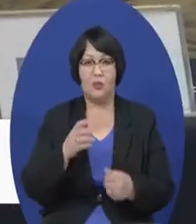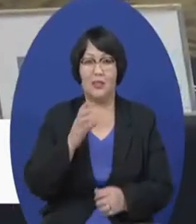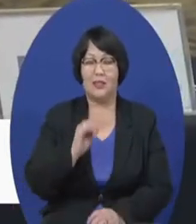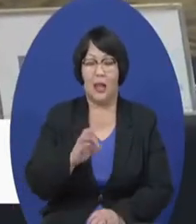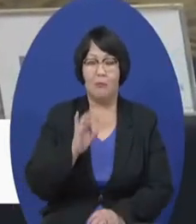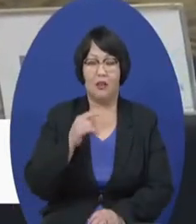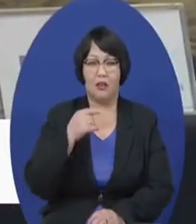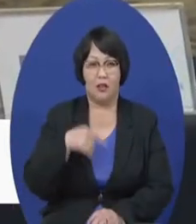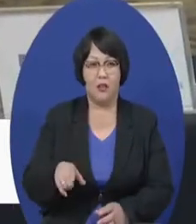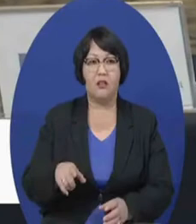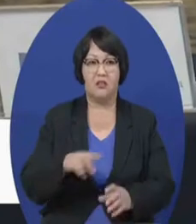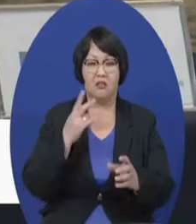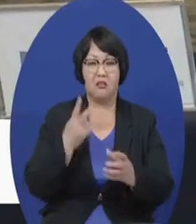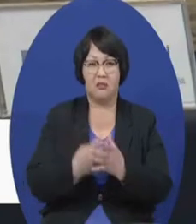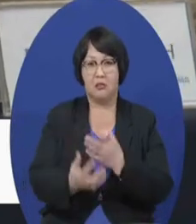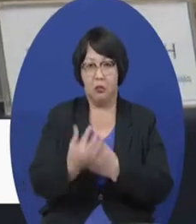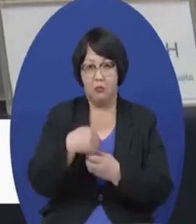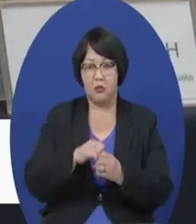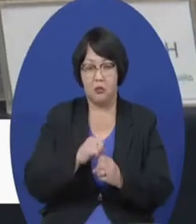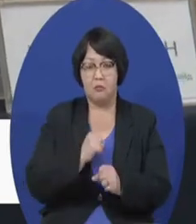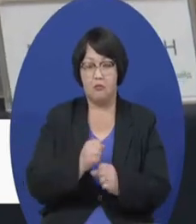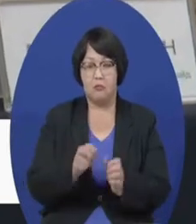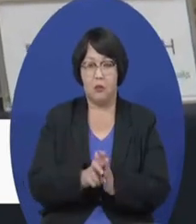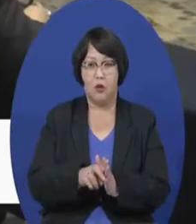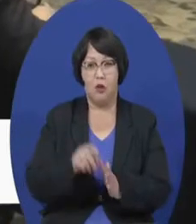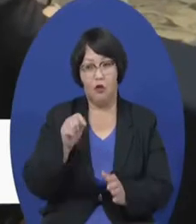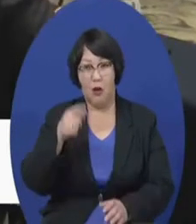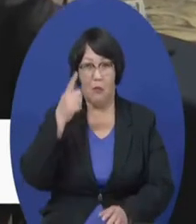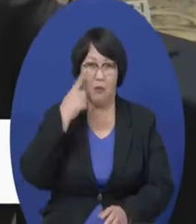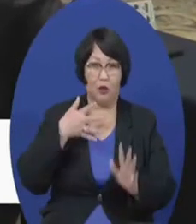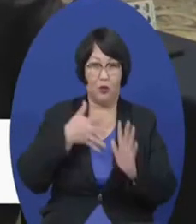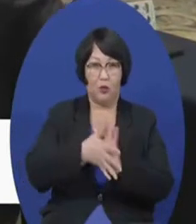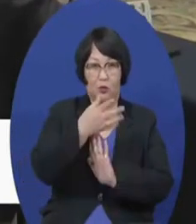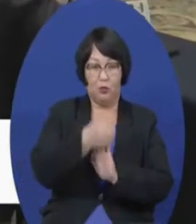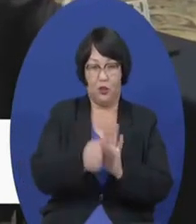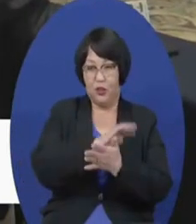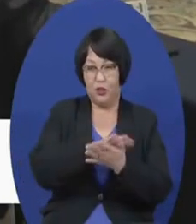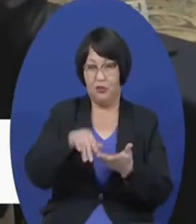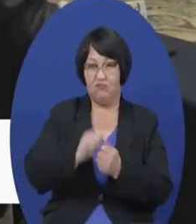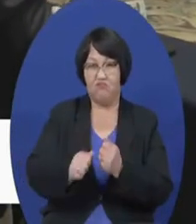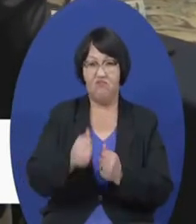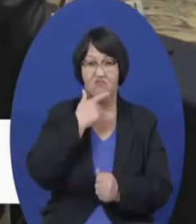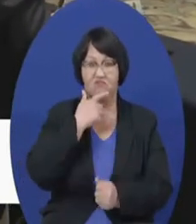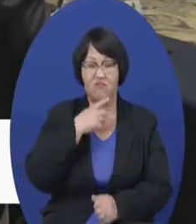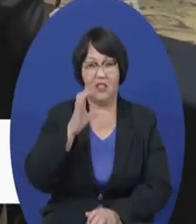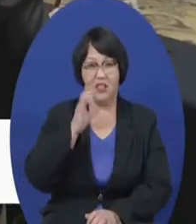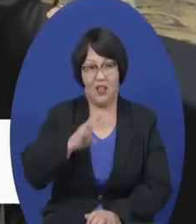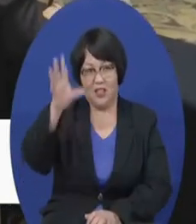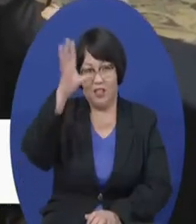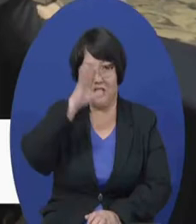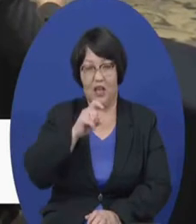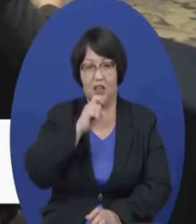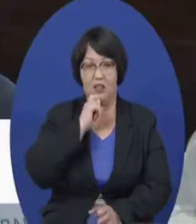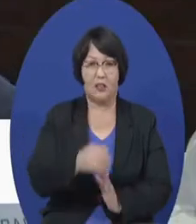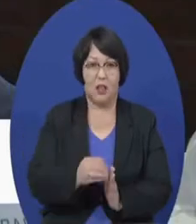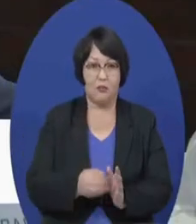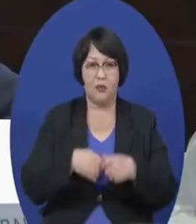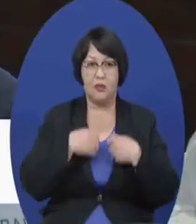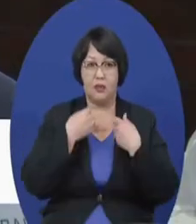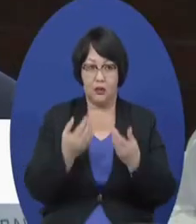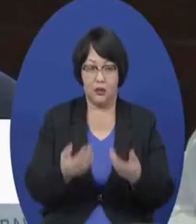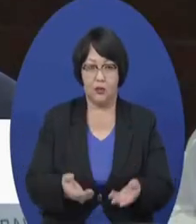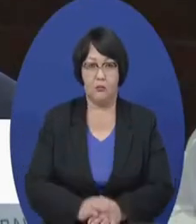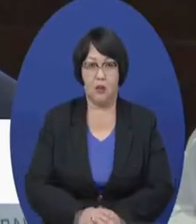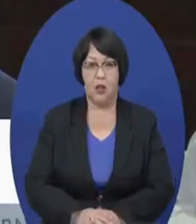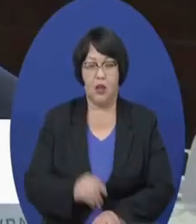хамрагдаад явах боломж нээлттэй. Бусдаар өнөө маргааштай төсөвт шин зарлага гарах боломжгүй гэдгийг сангийн сайд тайлбарллаа. Энэ